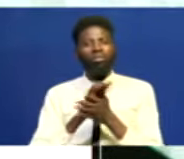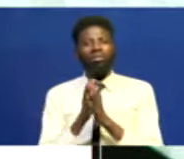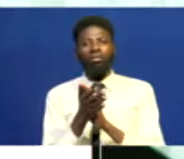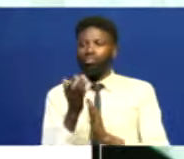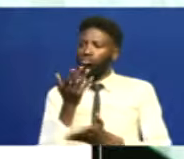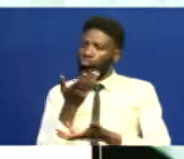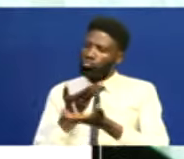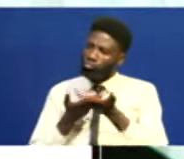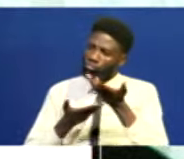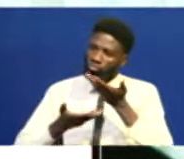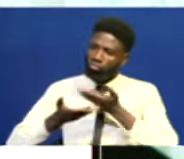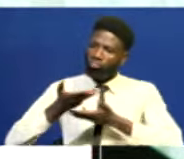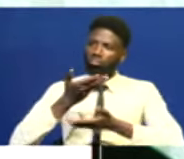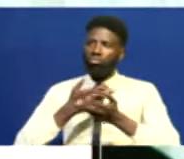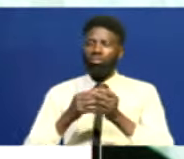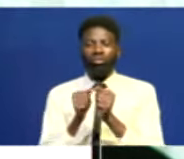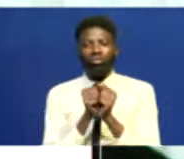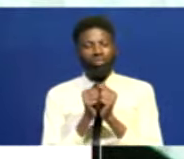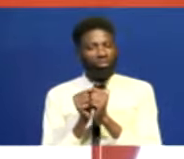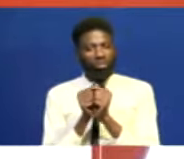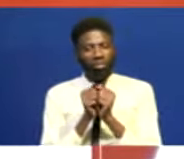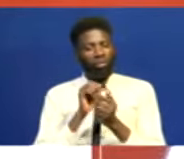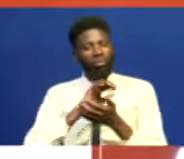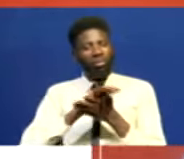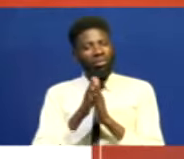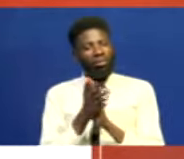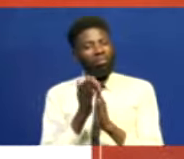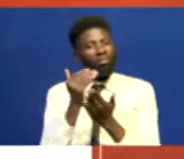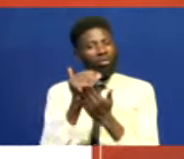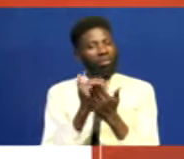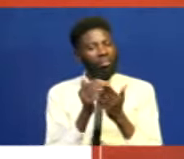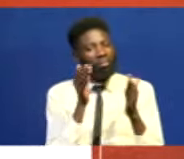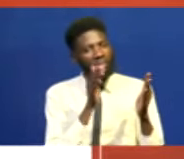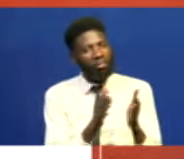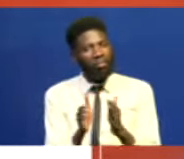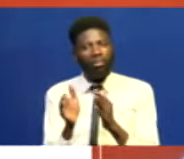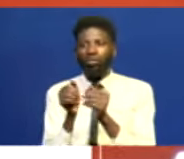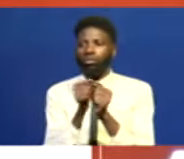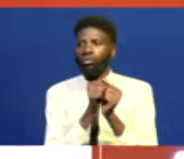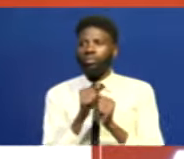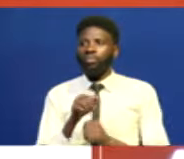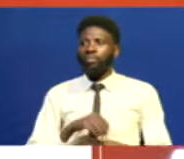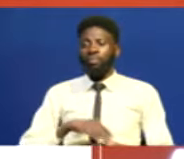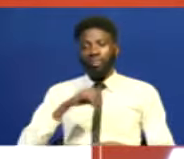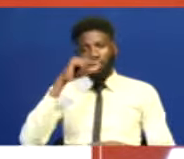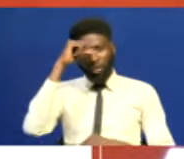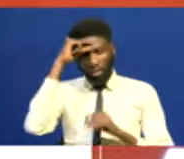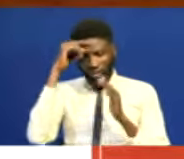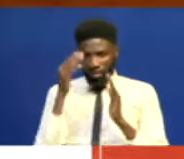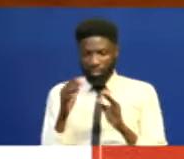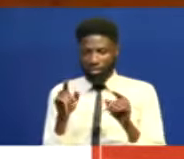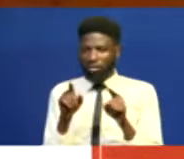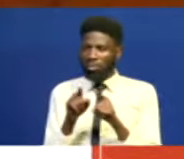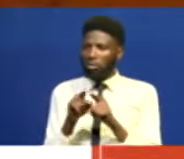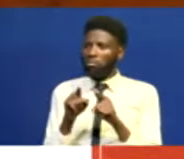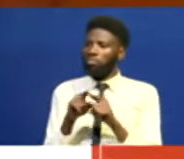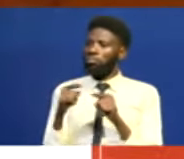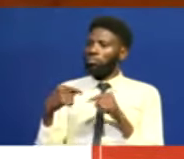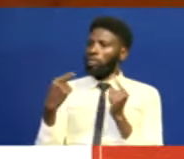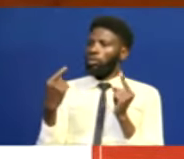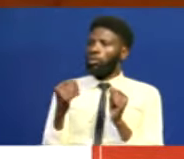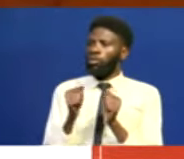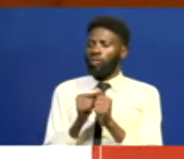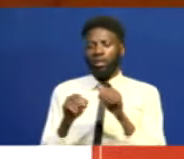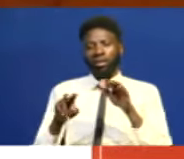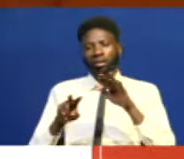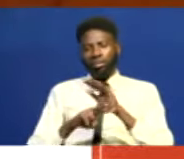pamoja, bila kupanga maneno pamoja. Gavana huyo pia anasemekana kukosana na naibu wake Mutuma Minthikia, ambaye